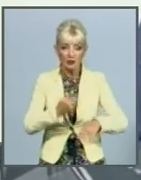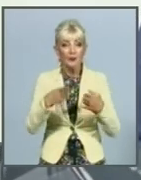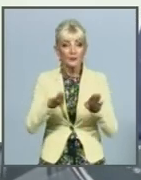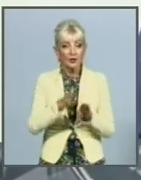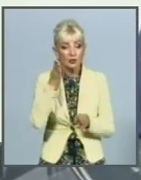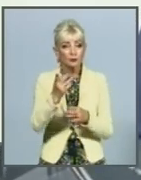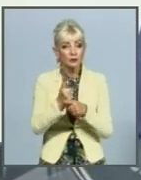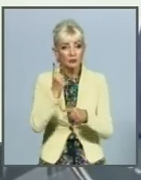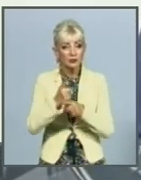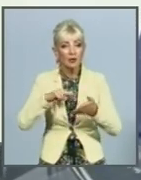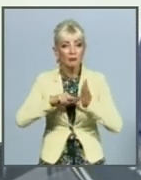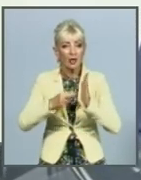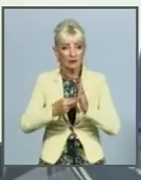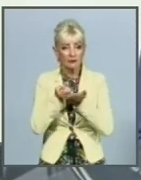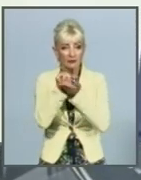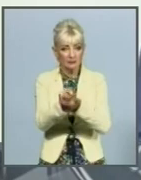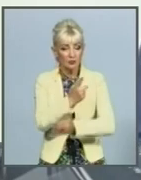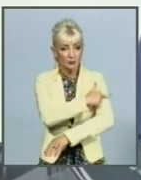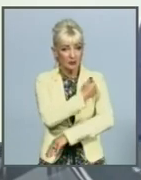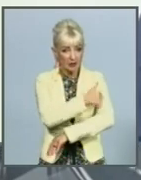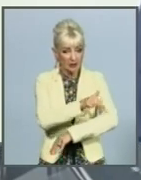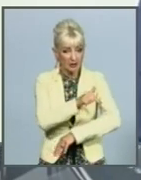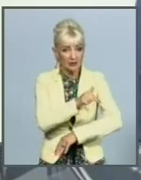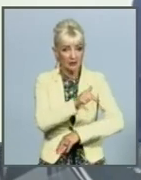будуть заборонені планові госпіталізації до